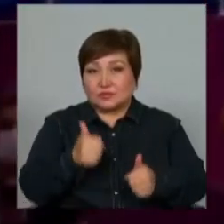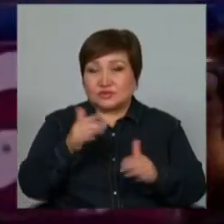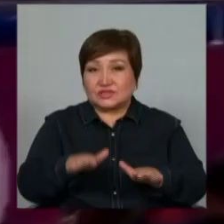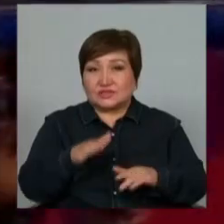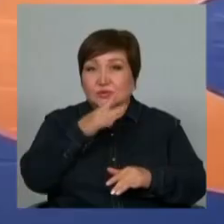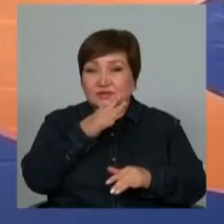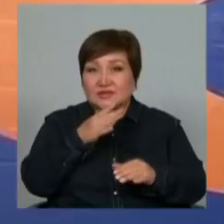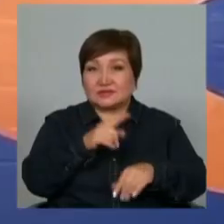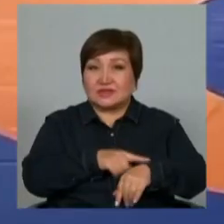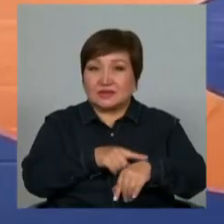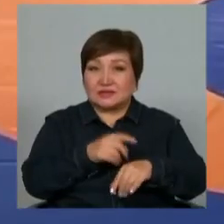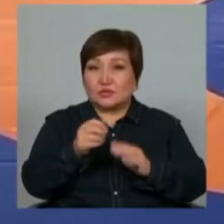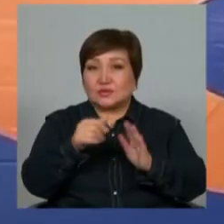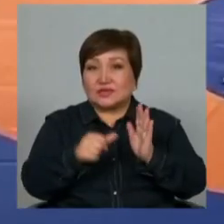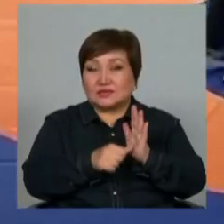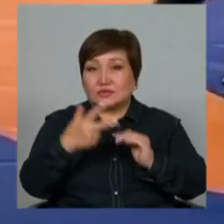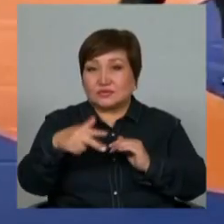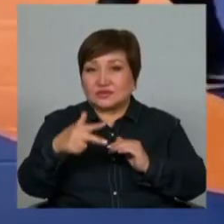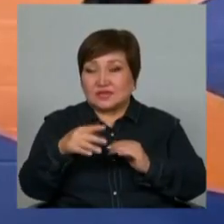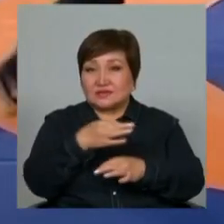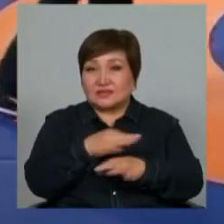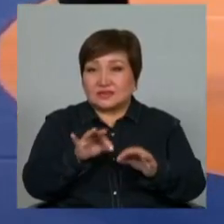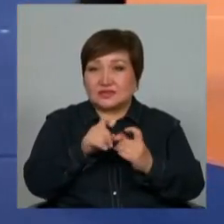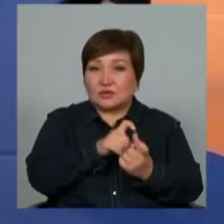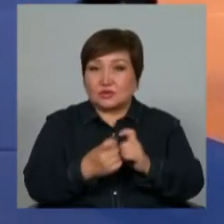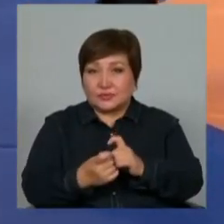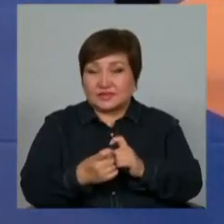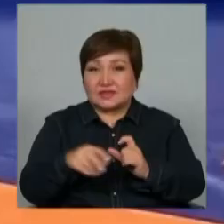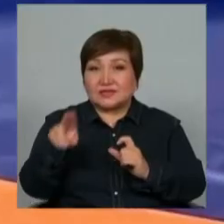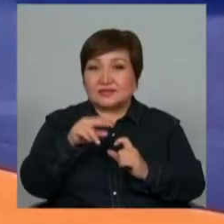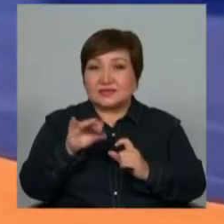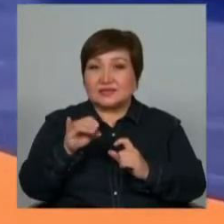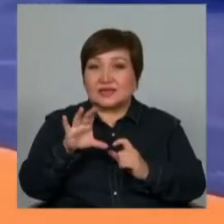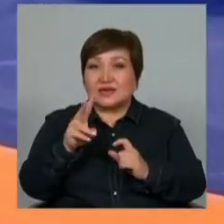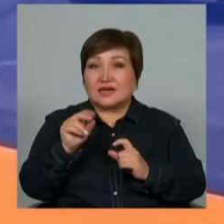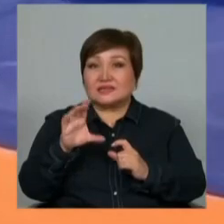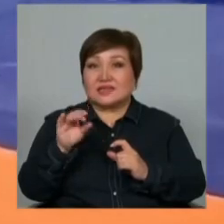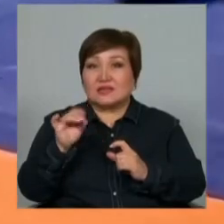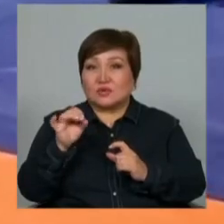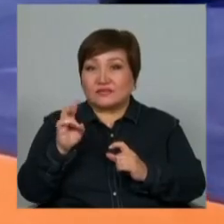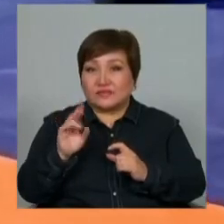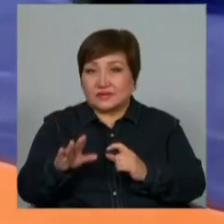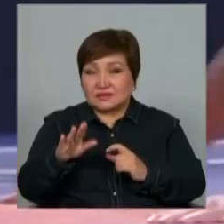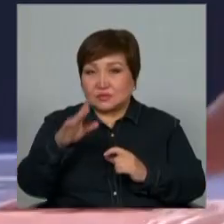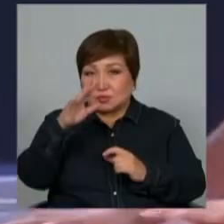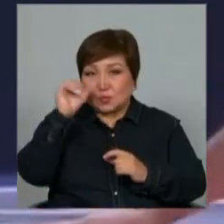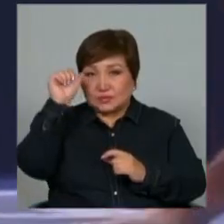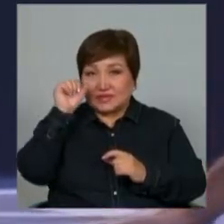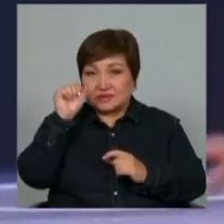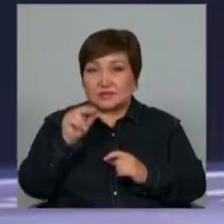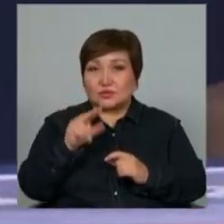сағат 16:30-да еркін күрестен Данияр Қайсанов кіші финалда Өзбекстан өкілмен кездесіп, қола медальге